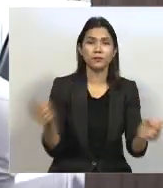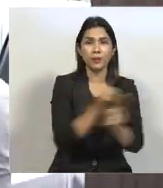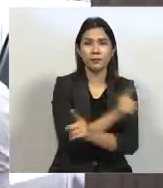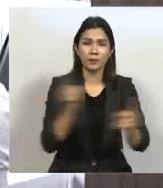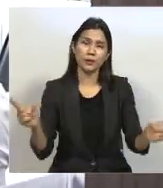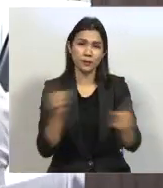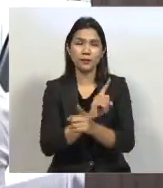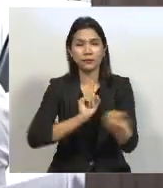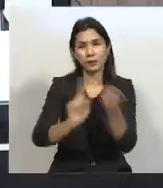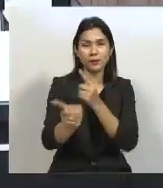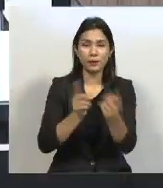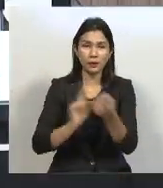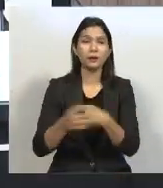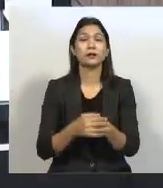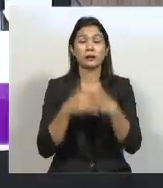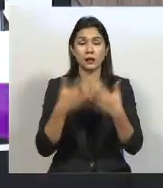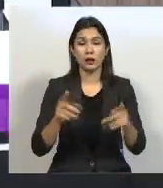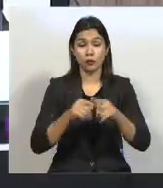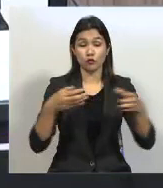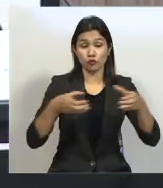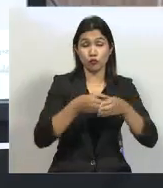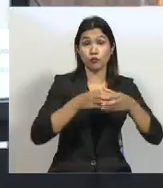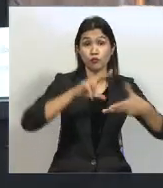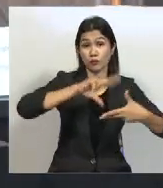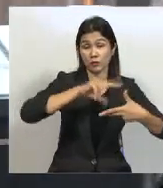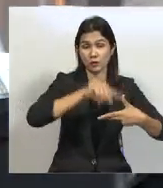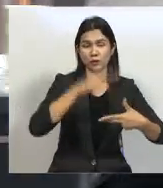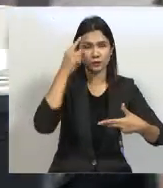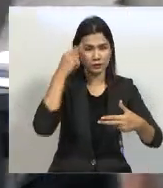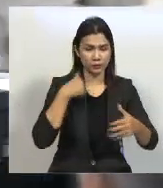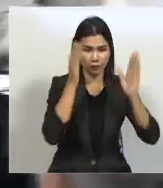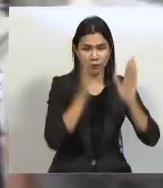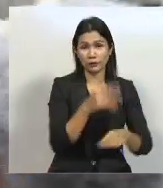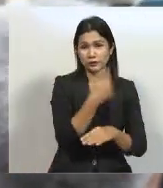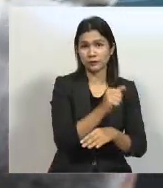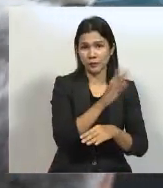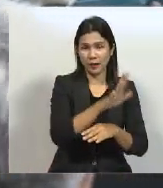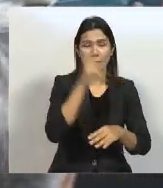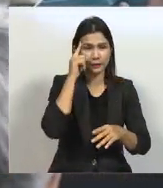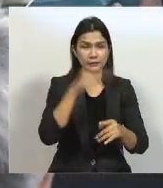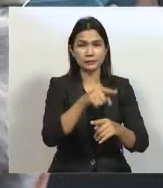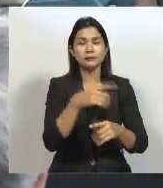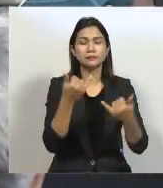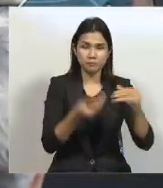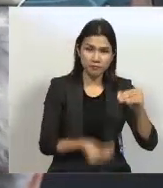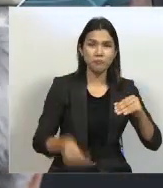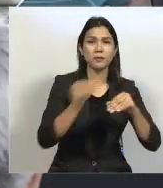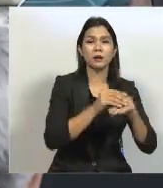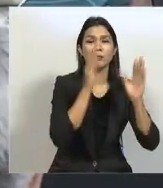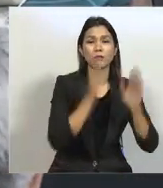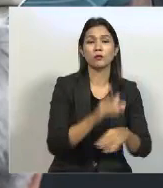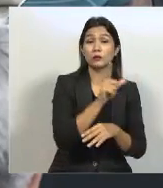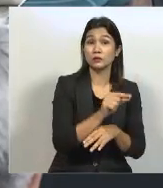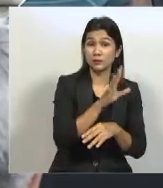ของการวางตัวผู้อภิปรายของทางพรรคพลังประชารัฐจากเดิมที่มีอยู่15คนล่าสุดเพิ่มเป็น25ค